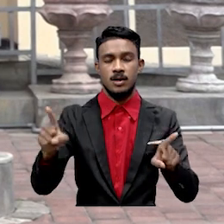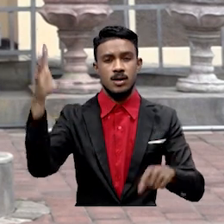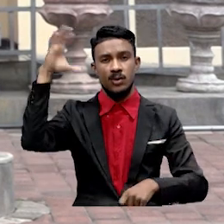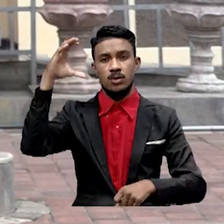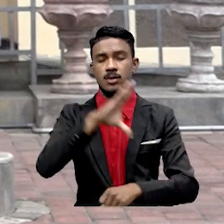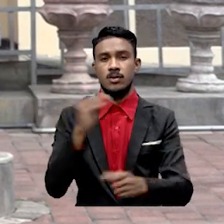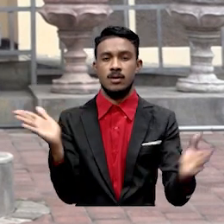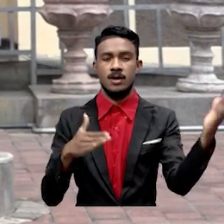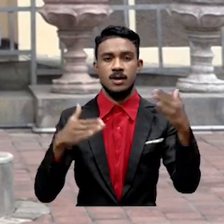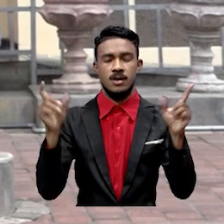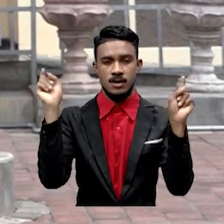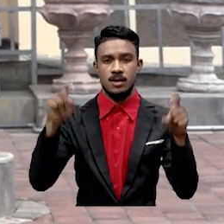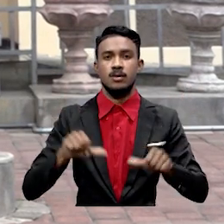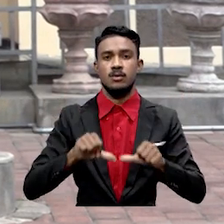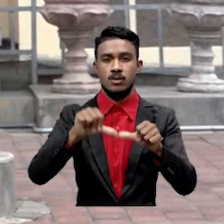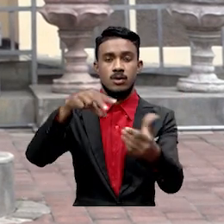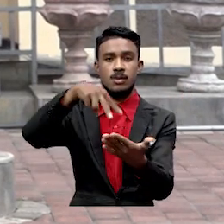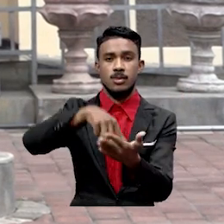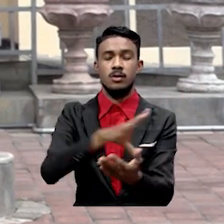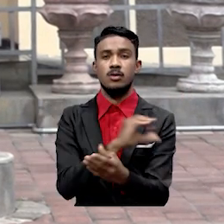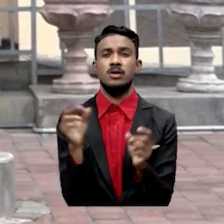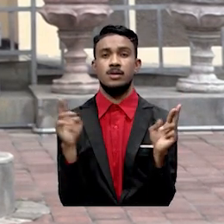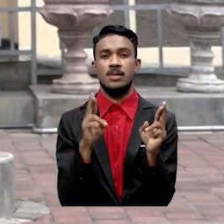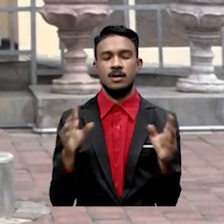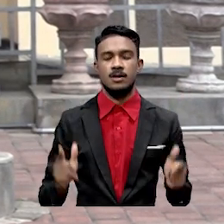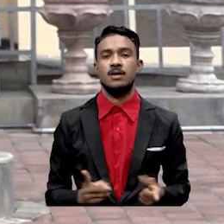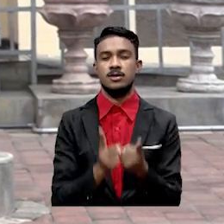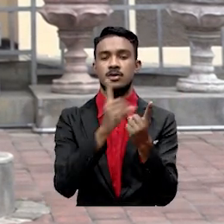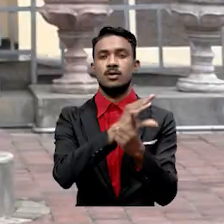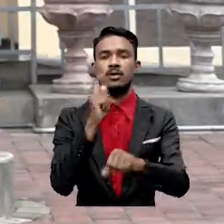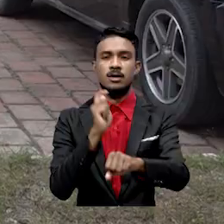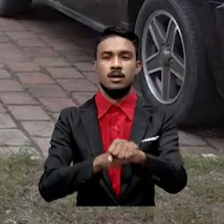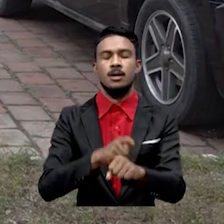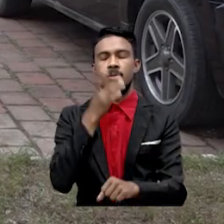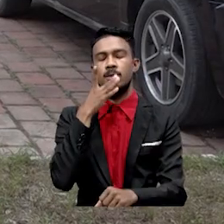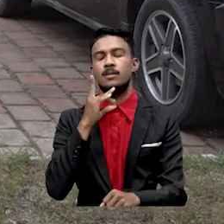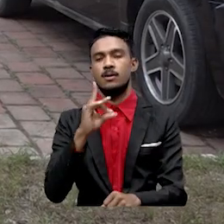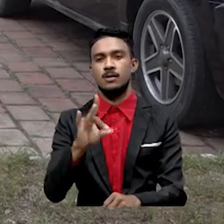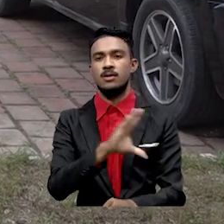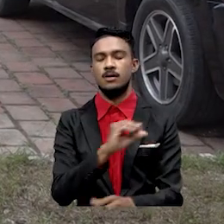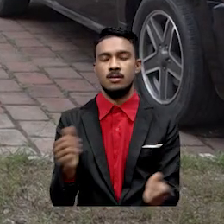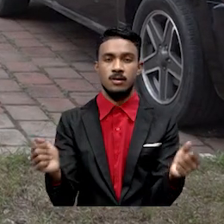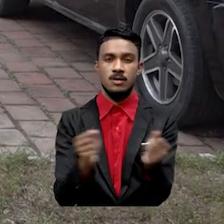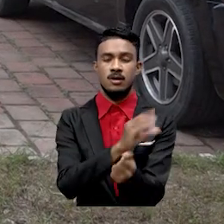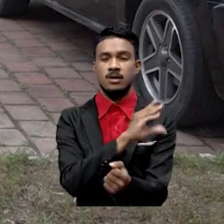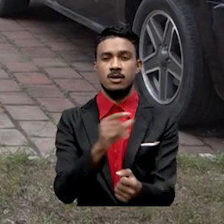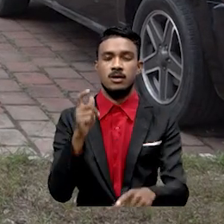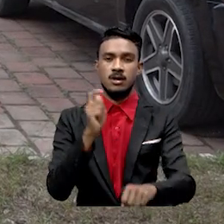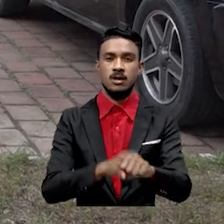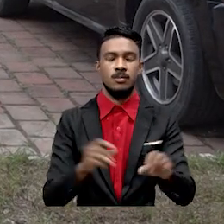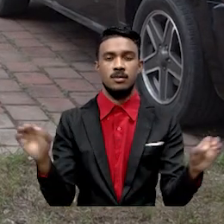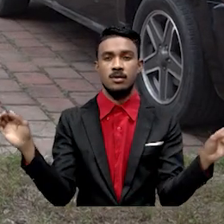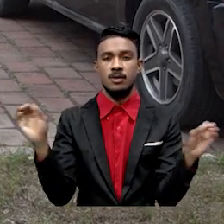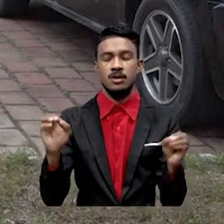anin, tem que continua hamrik ho maliring. Ho dihasoru situasaun moruk ne. Kondisaun nemos lao satu